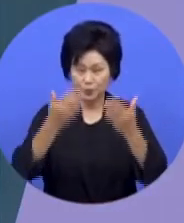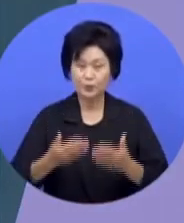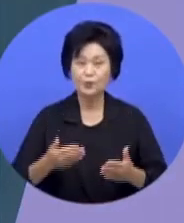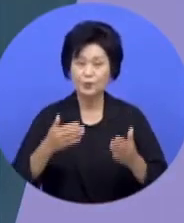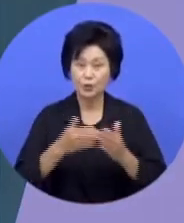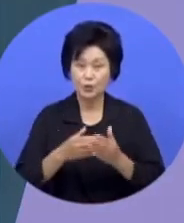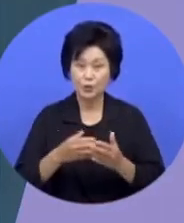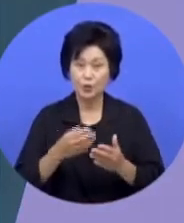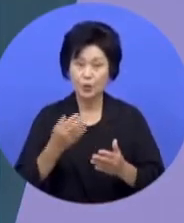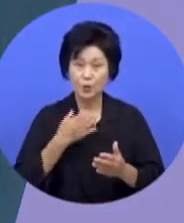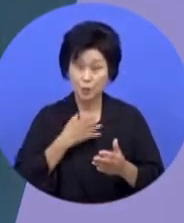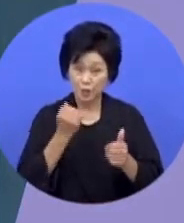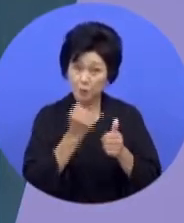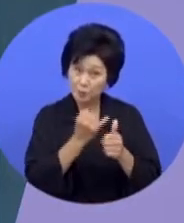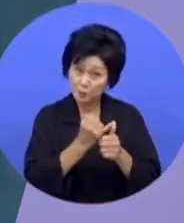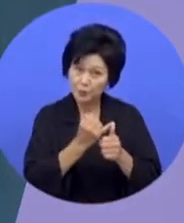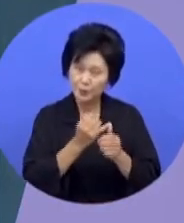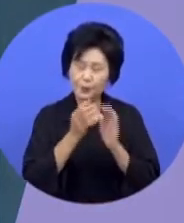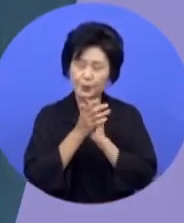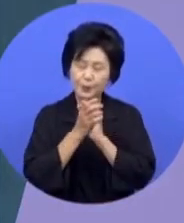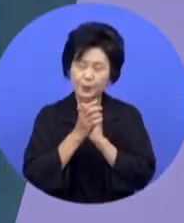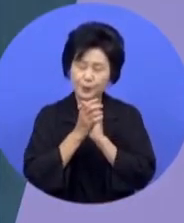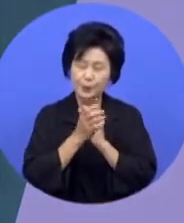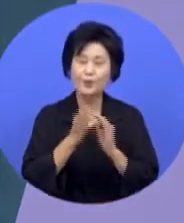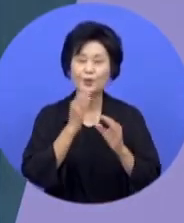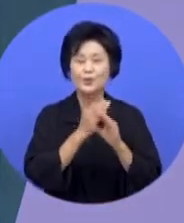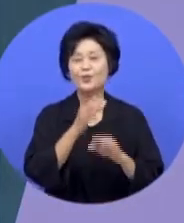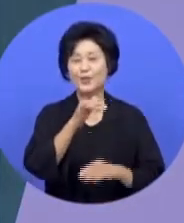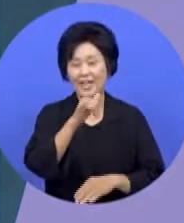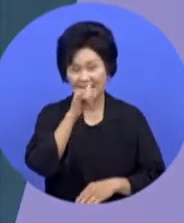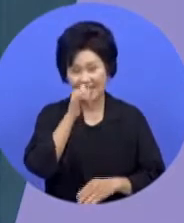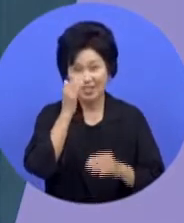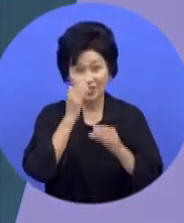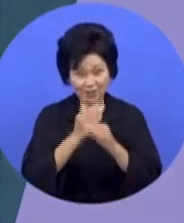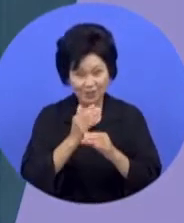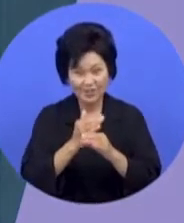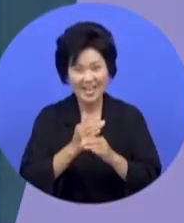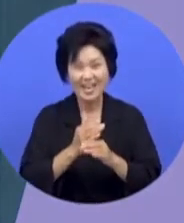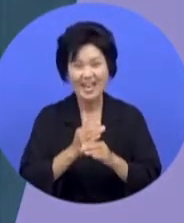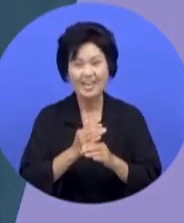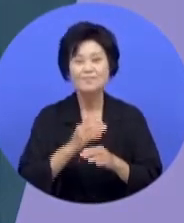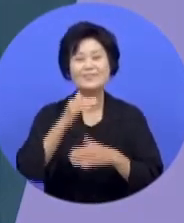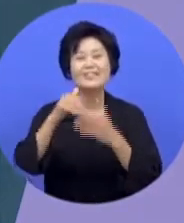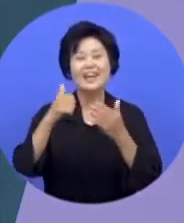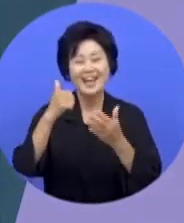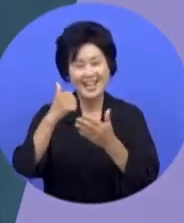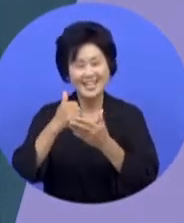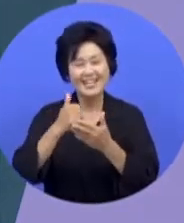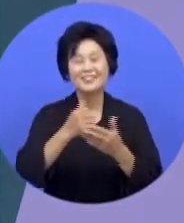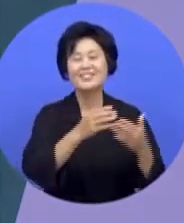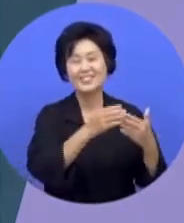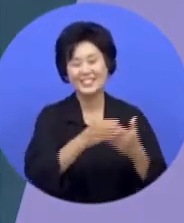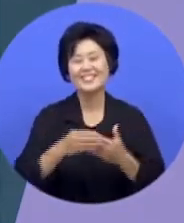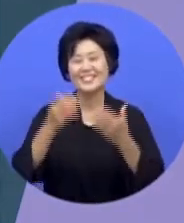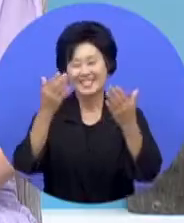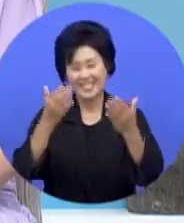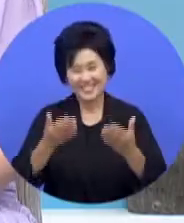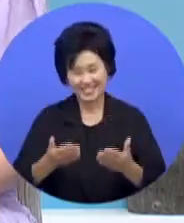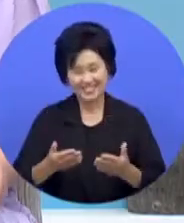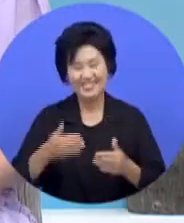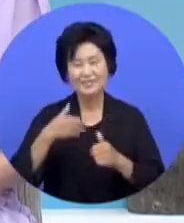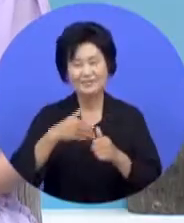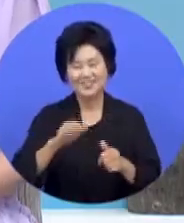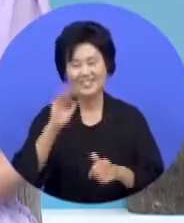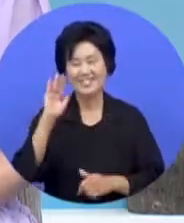터라 정말 감사한 마음으로 네, 또 좀 하나님께서 인도해 주셨던 것 같아요. 네. 근데 막상